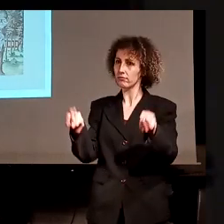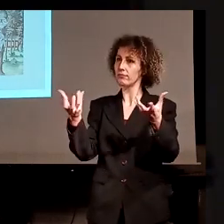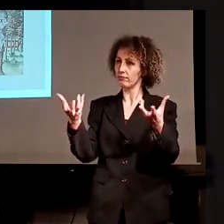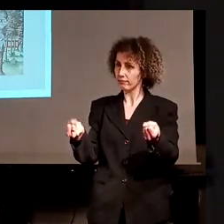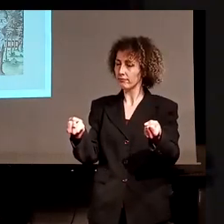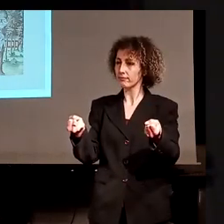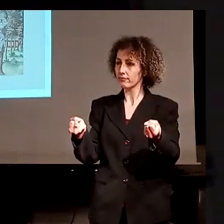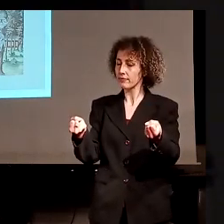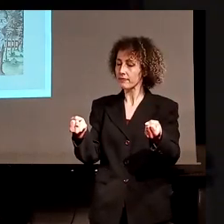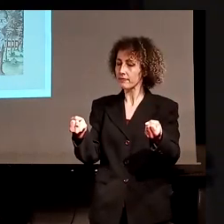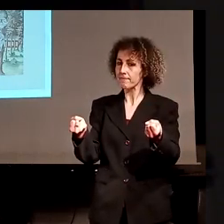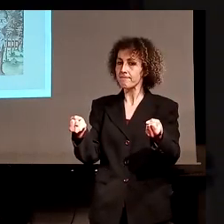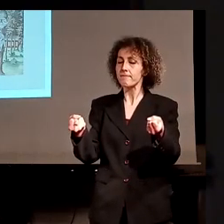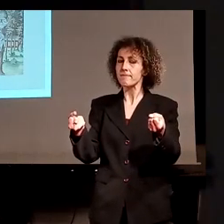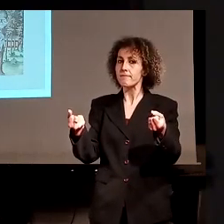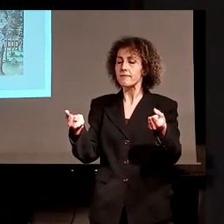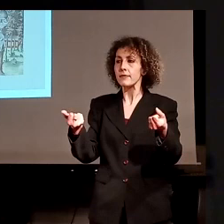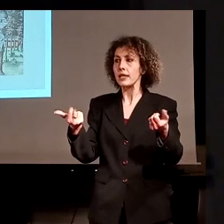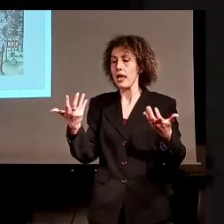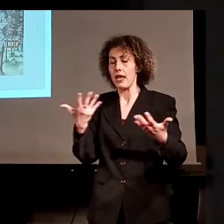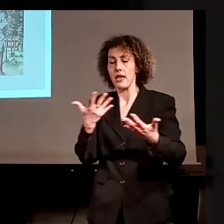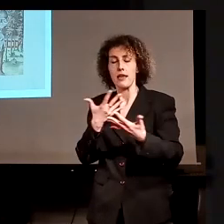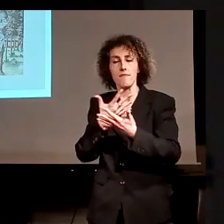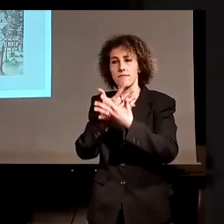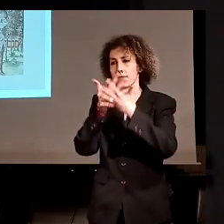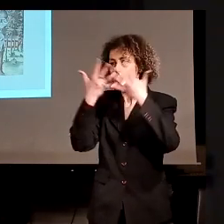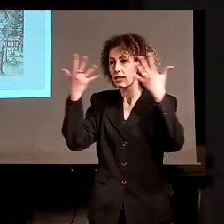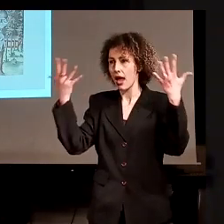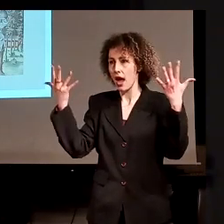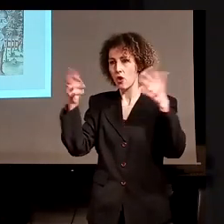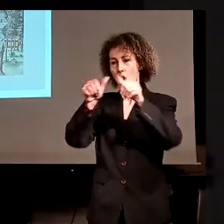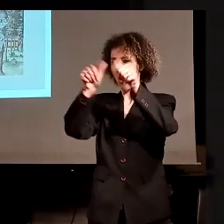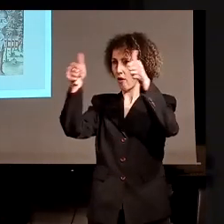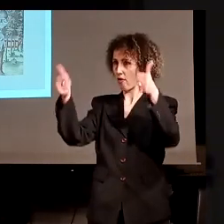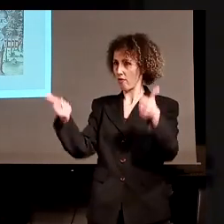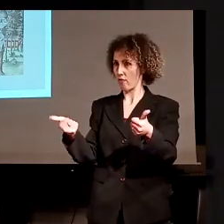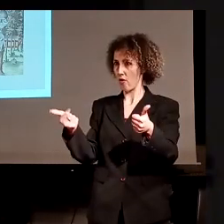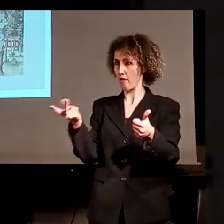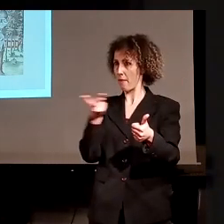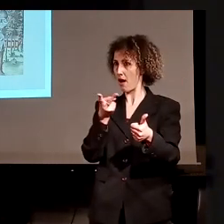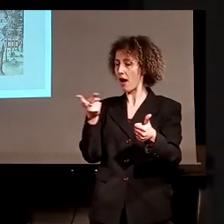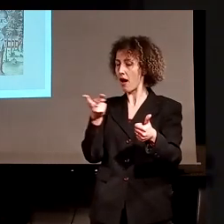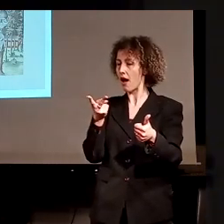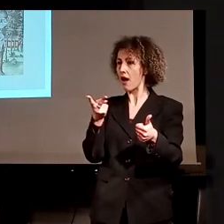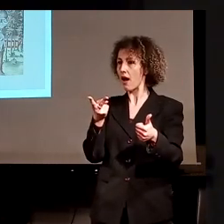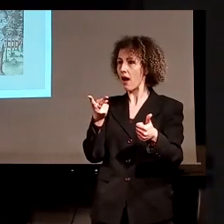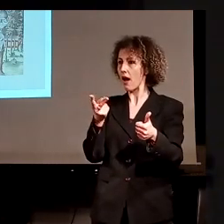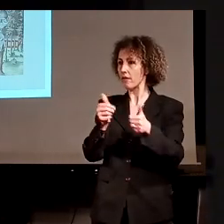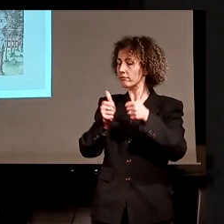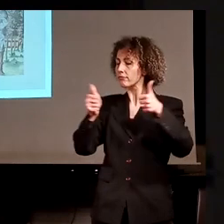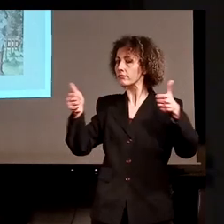e anche nitido il contrasto tra i due stili lo stile